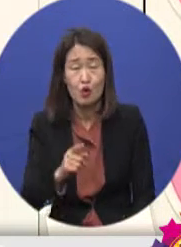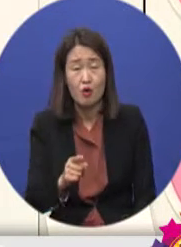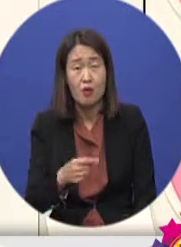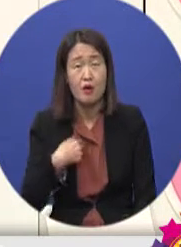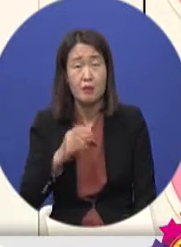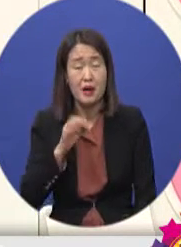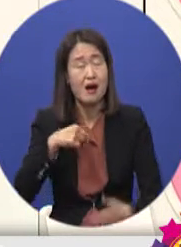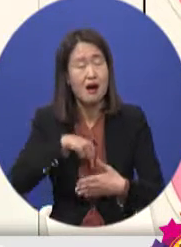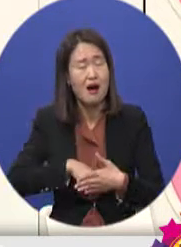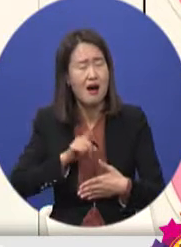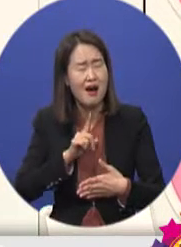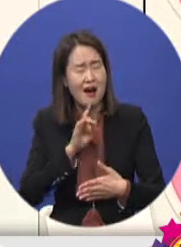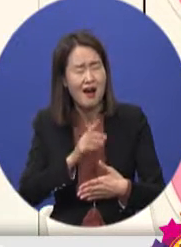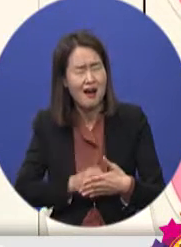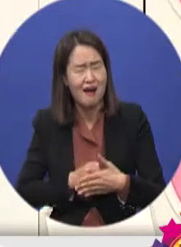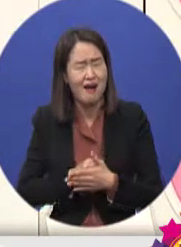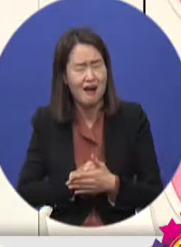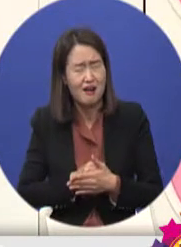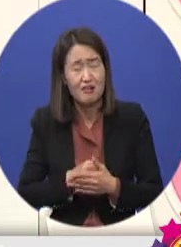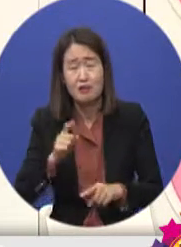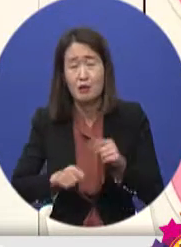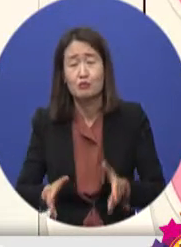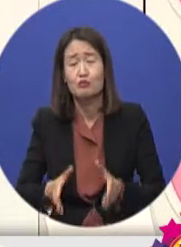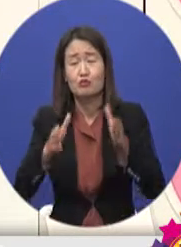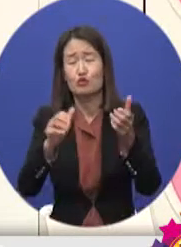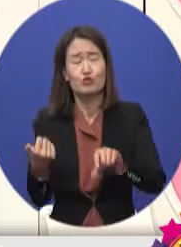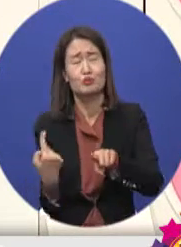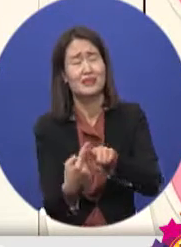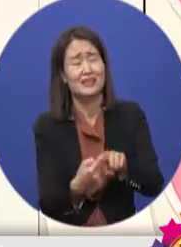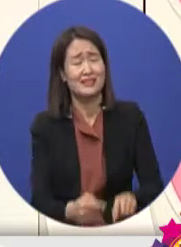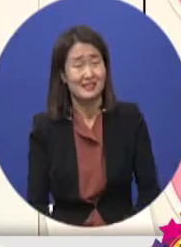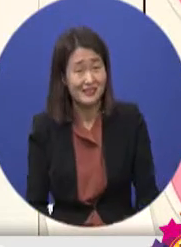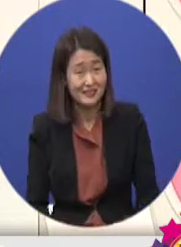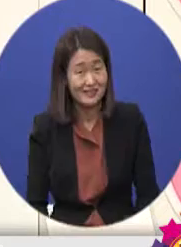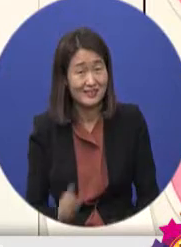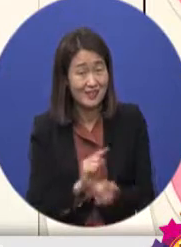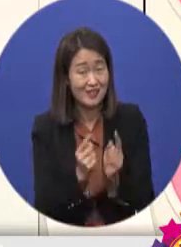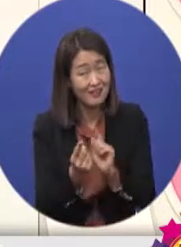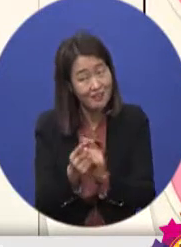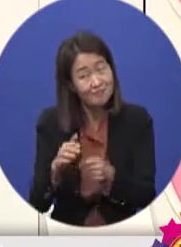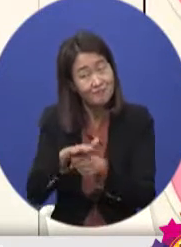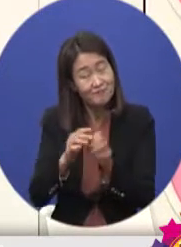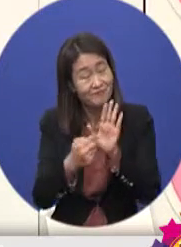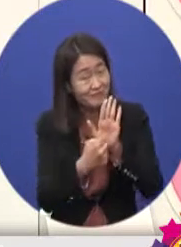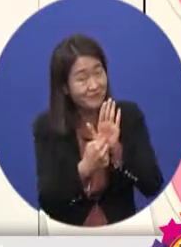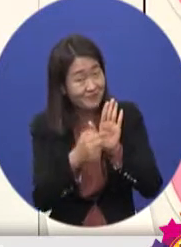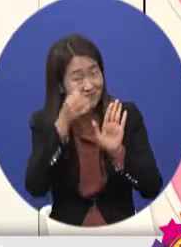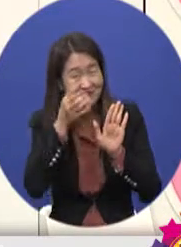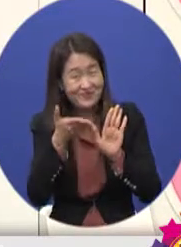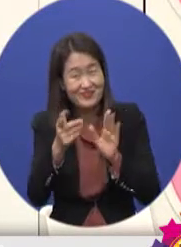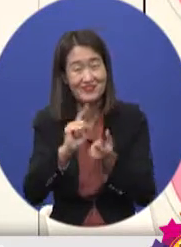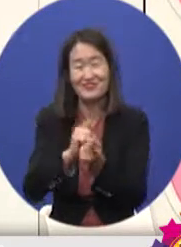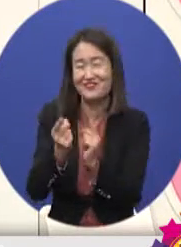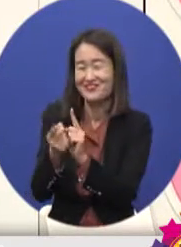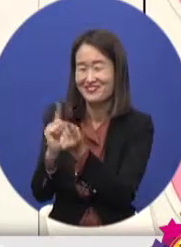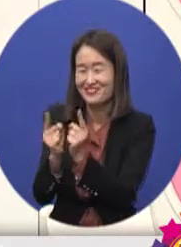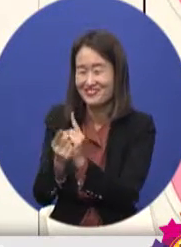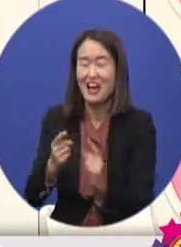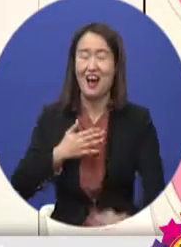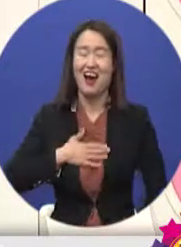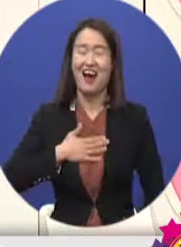사랑한다 마음속으로 먹고 있으면 그 죽은 나무하고 뭐가 틀리겠습니까? 서로 사랑한다고 마음의 표현을 해야지 서로가 알고 지내지